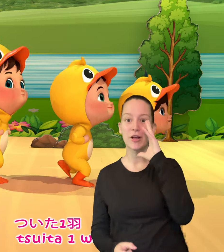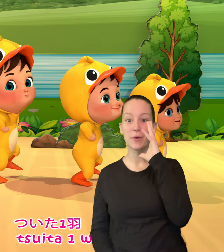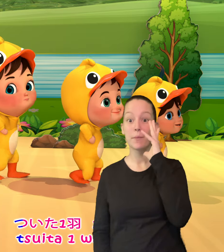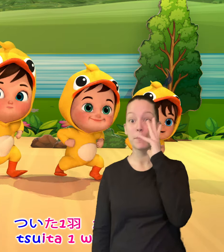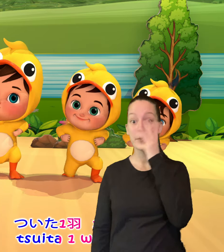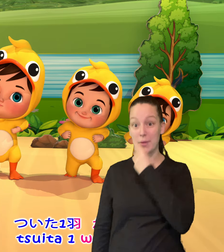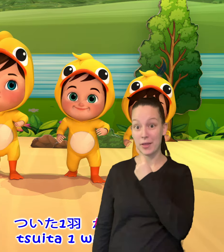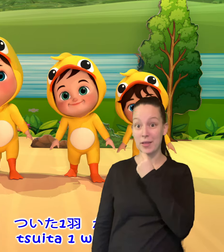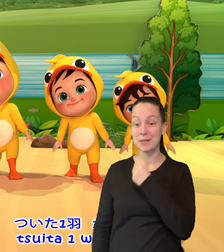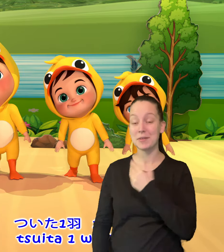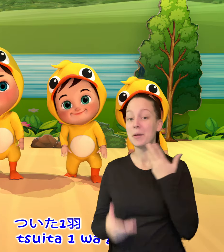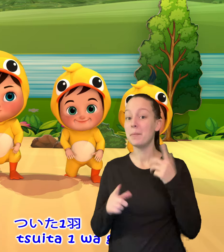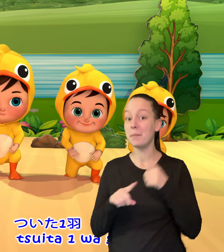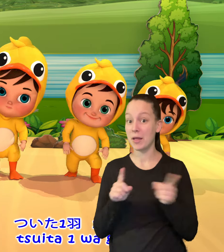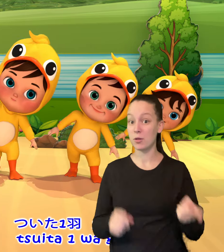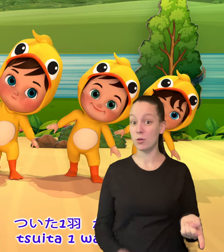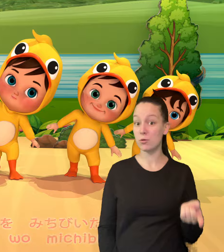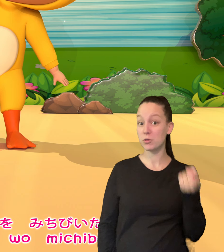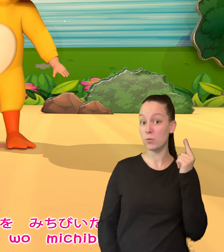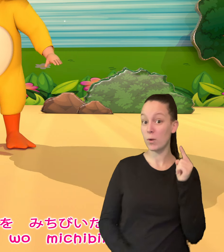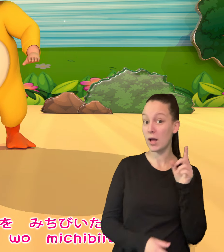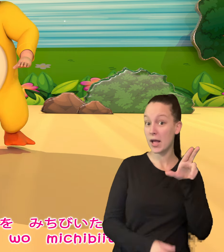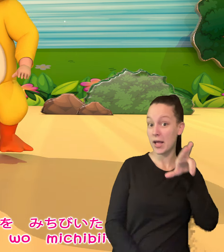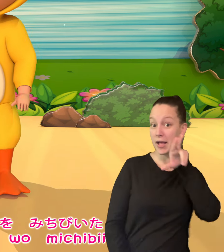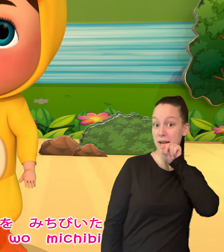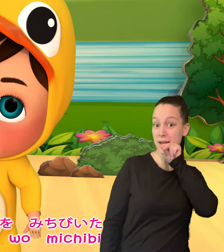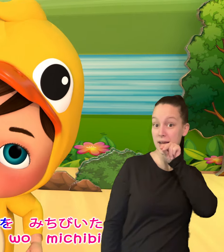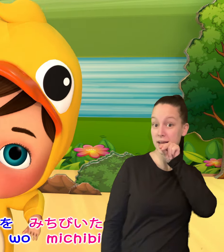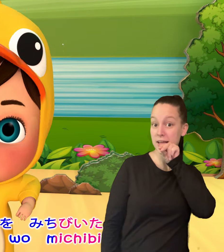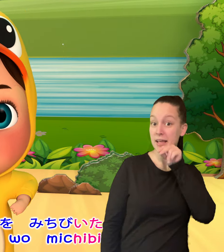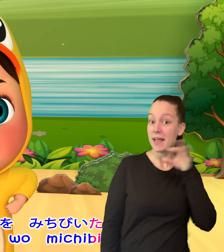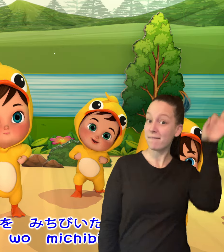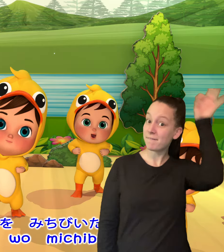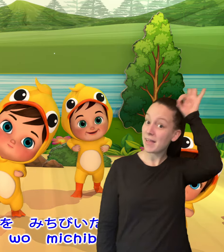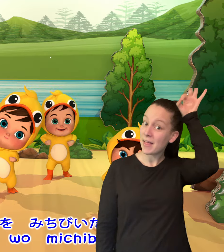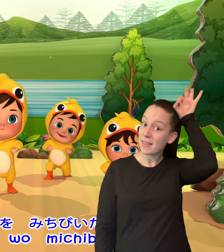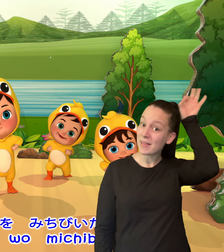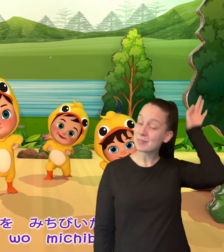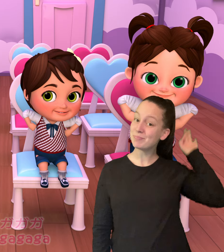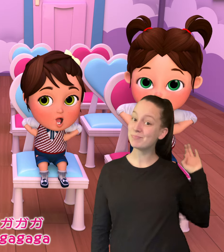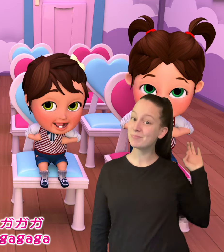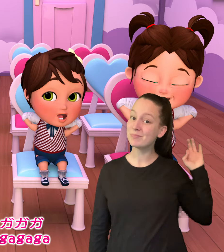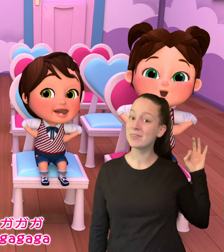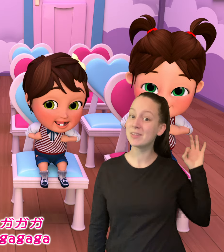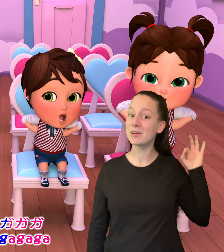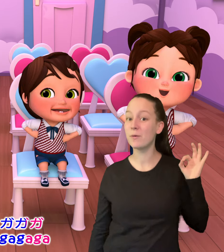がついた一か他のアルをを導いたガガガ